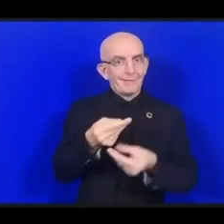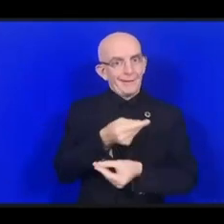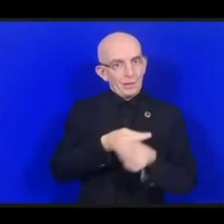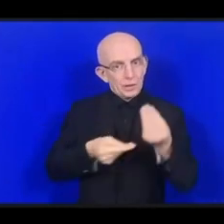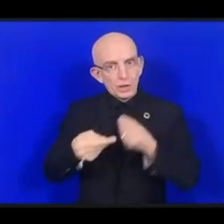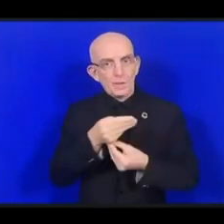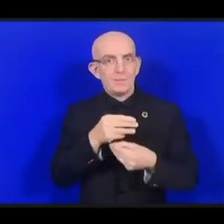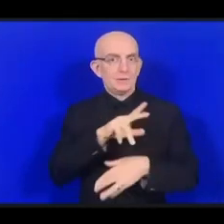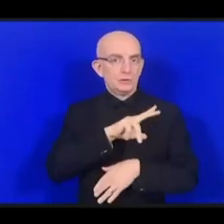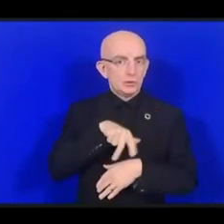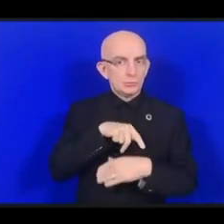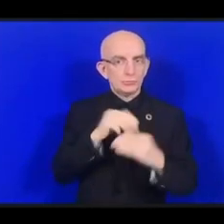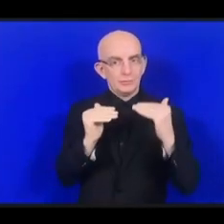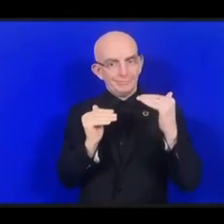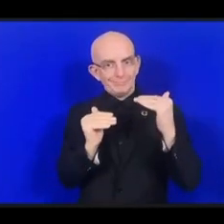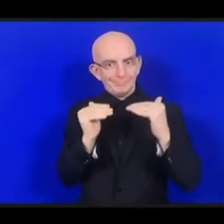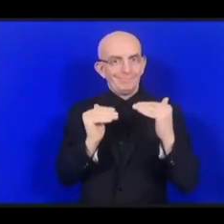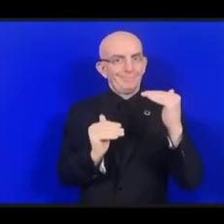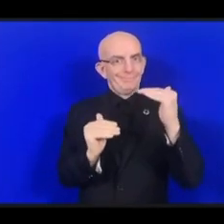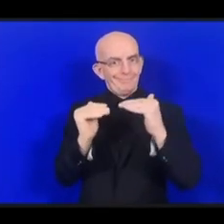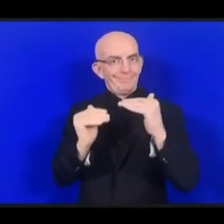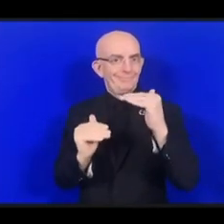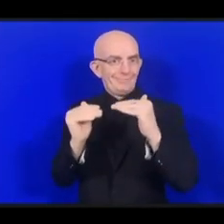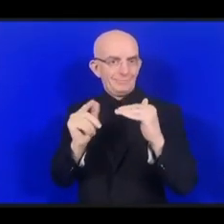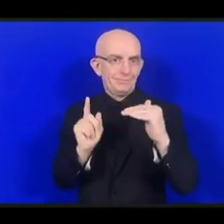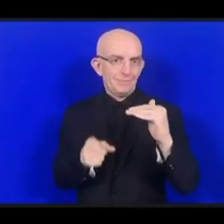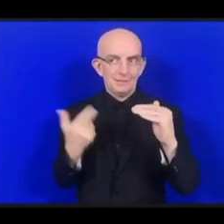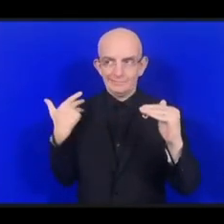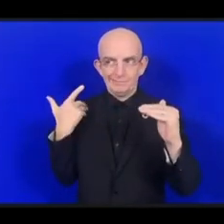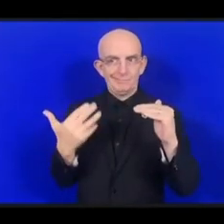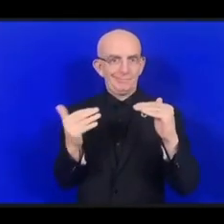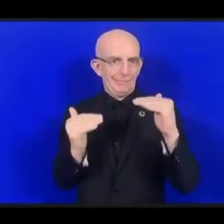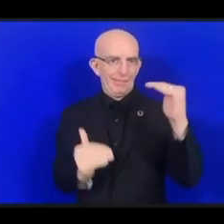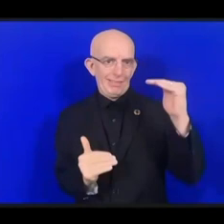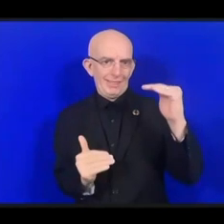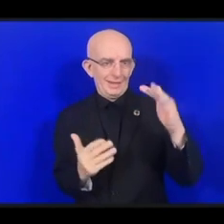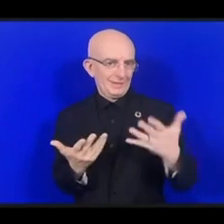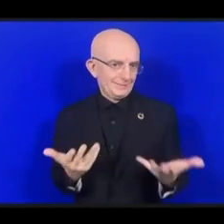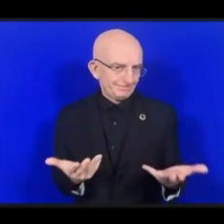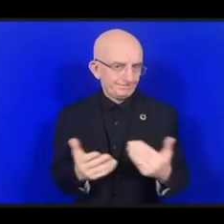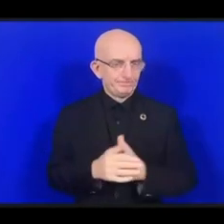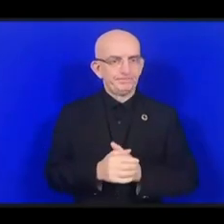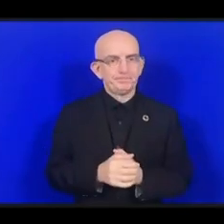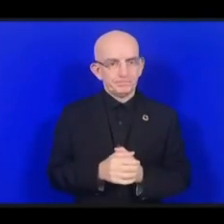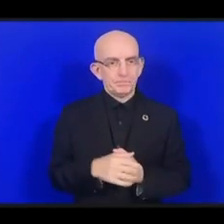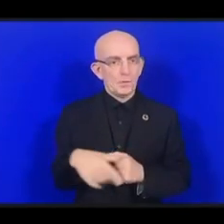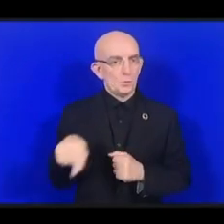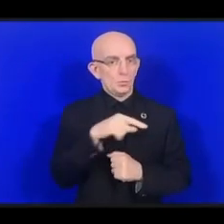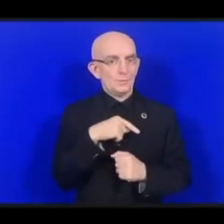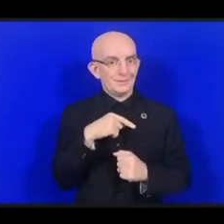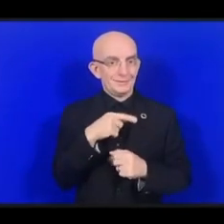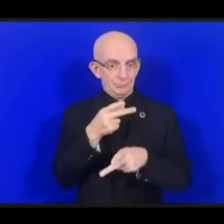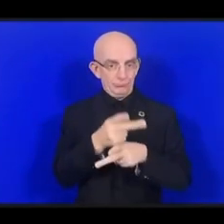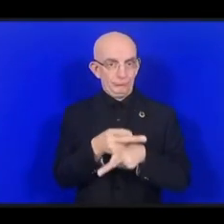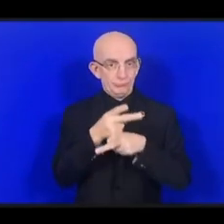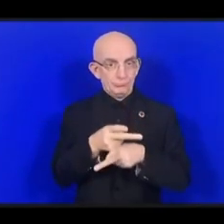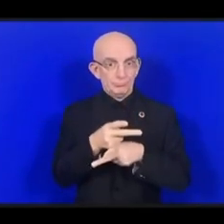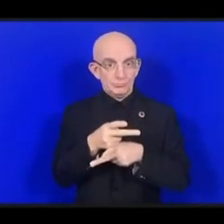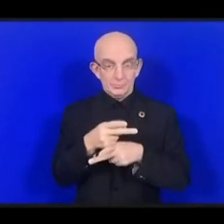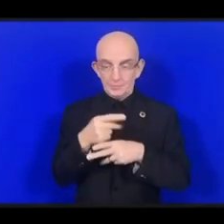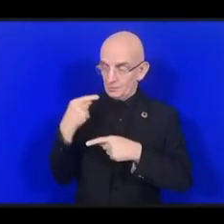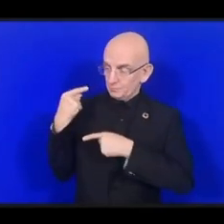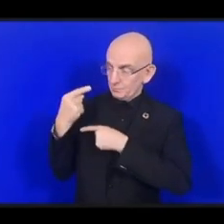هذه التحديات حان لا يمكن ان نحل المشاكل اذا